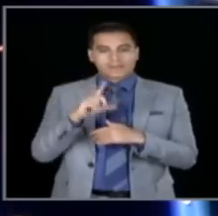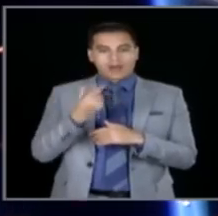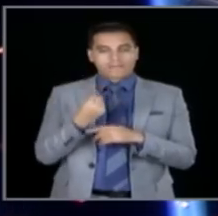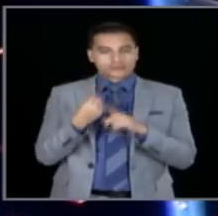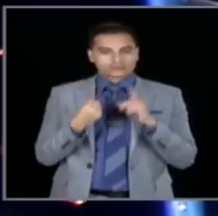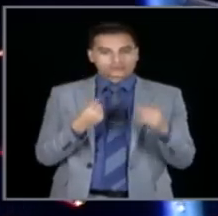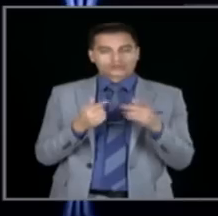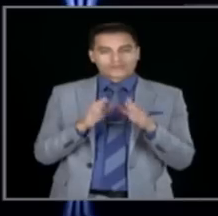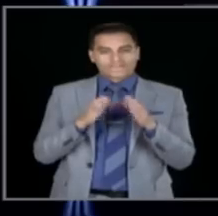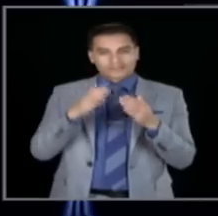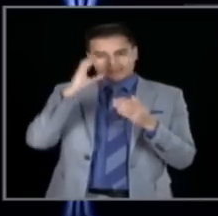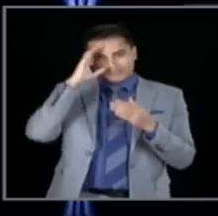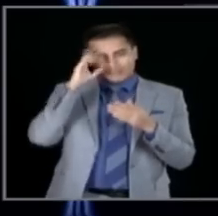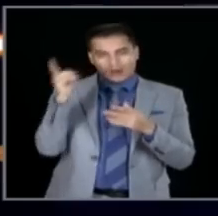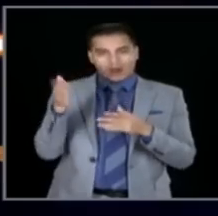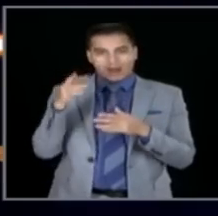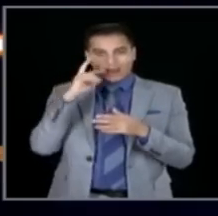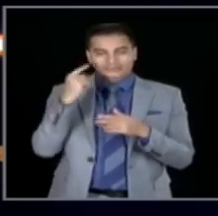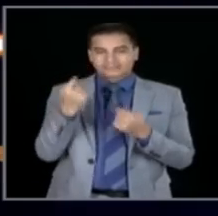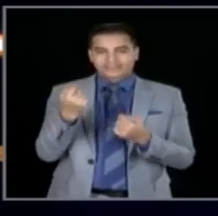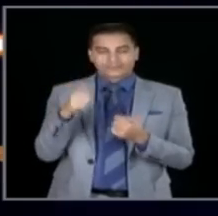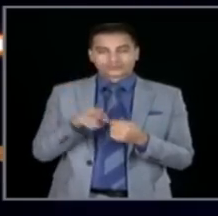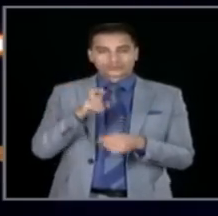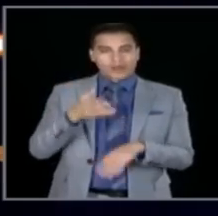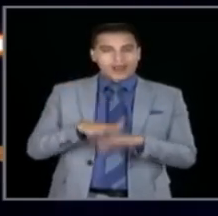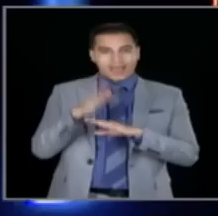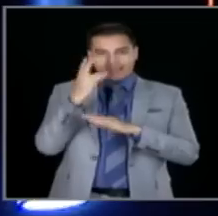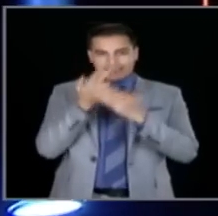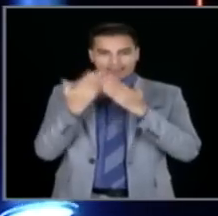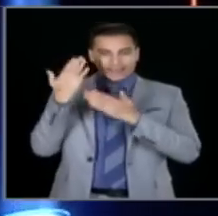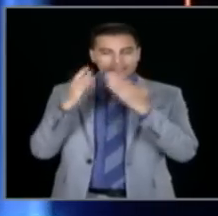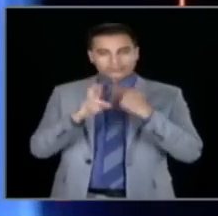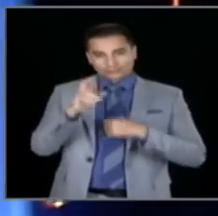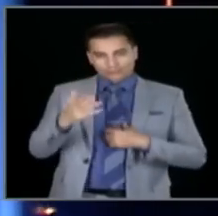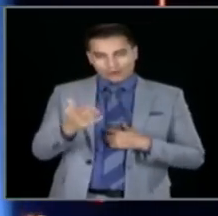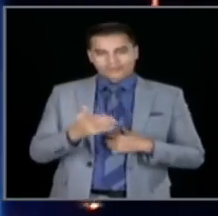فيش نقاط. وسؤال في التاريخ، تاريخ والسؤال هو،